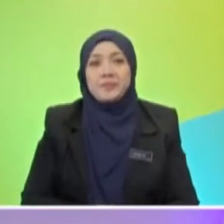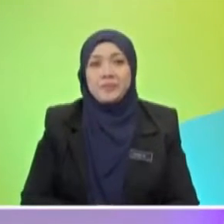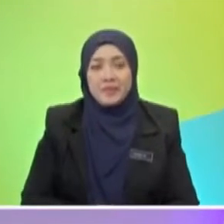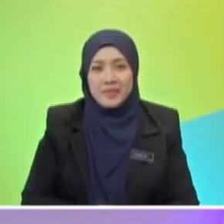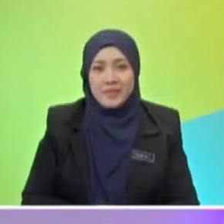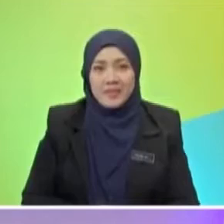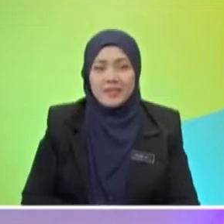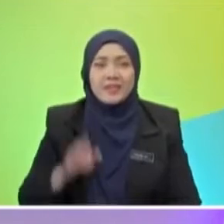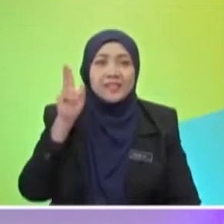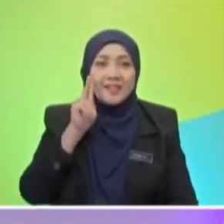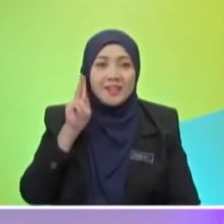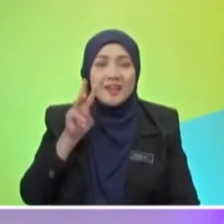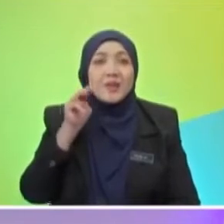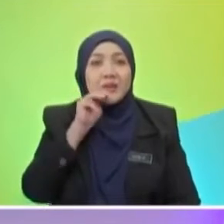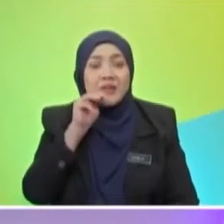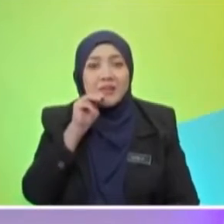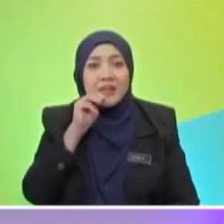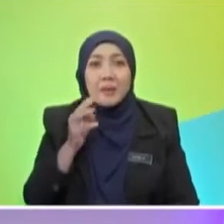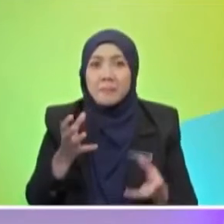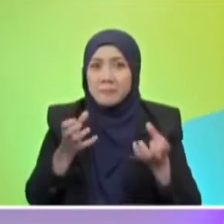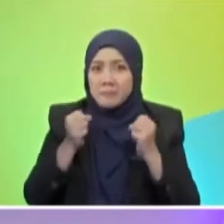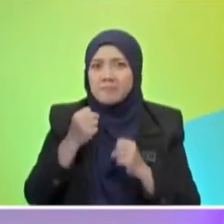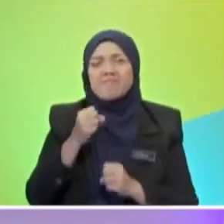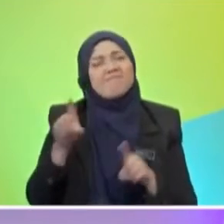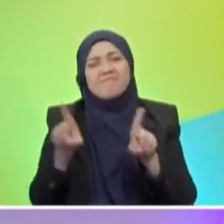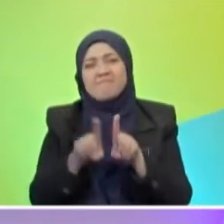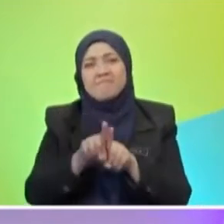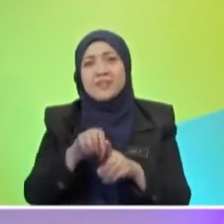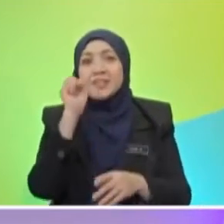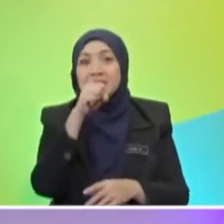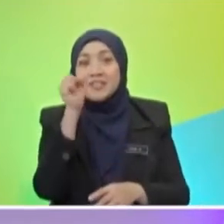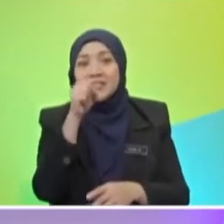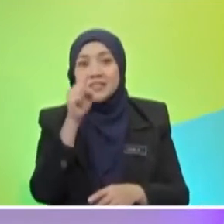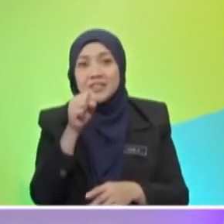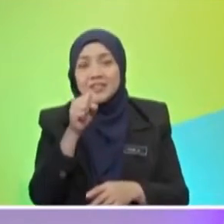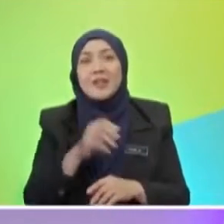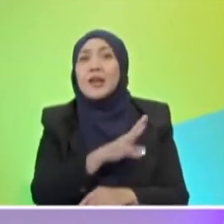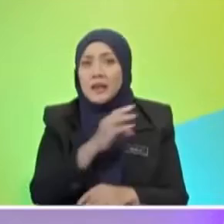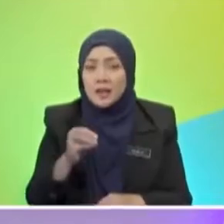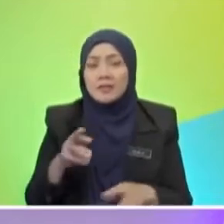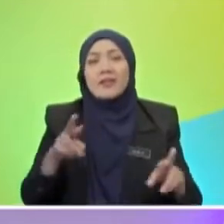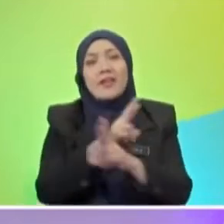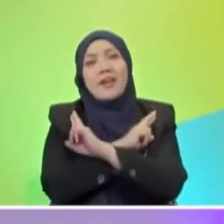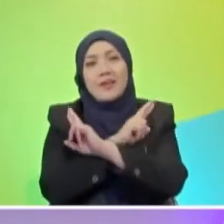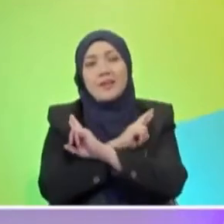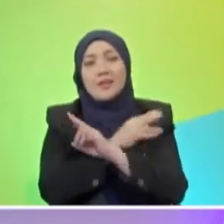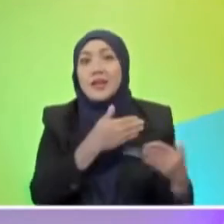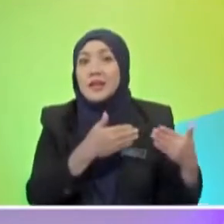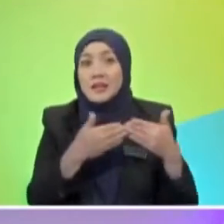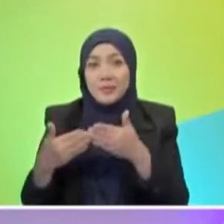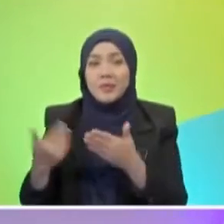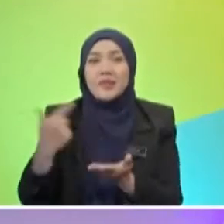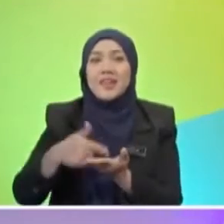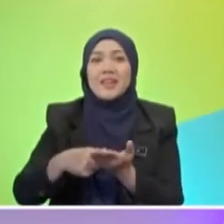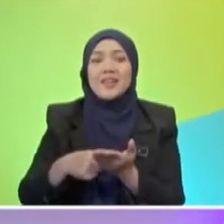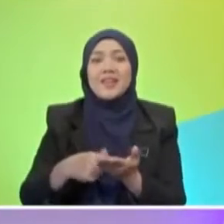jugalah. Tanya Aci nak tengok apa pula soalan yang diberikan seterusnya. Tapi kita berhenti bahas ketika cikgu. Baik. Kita kembali selepas ini. Anda di